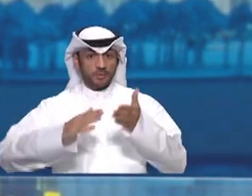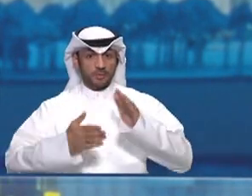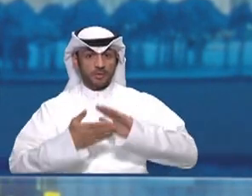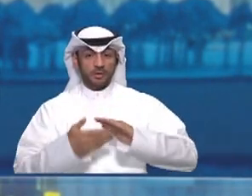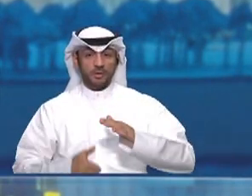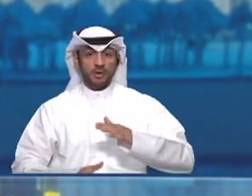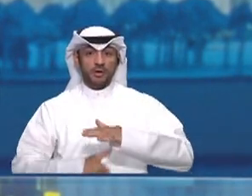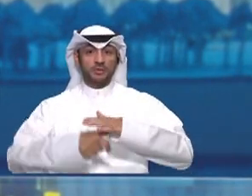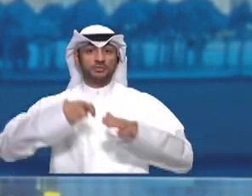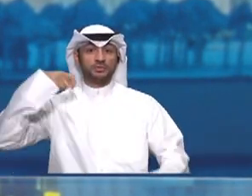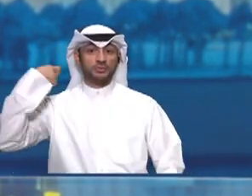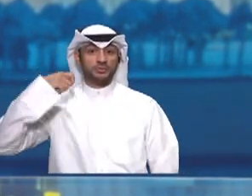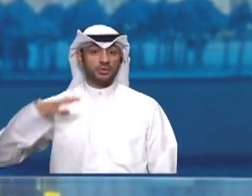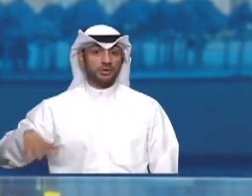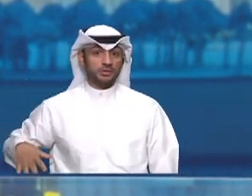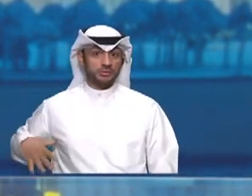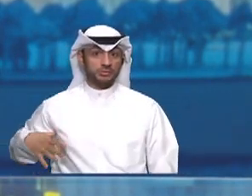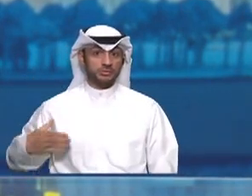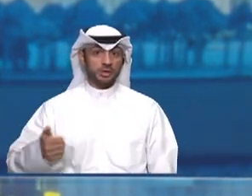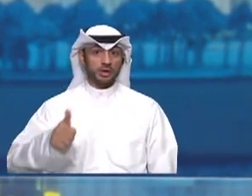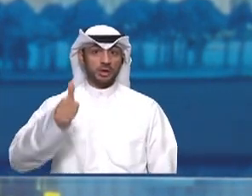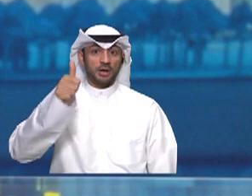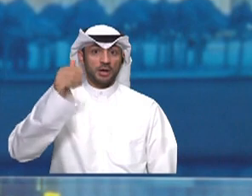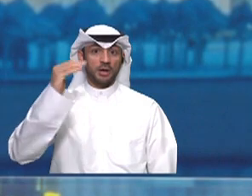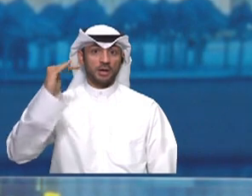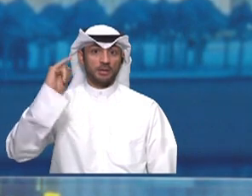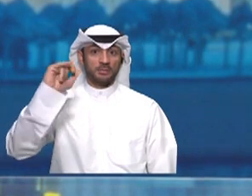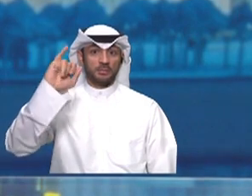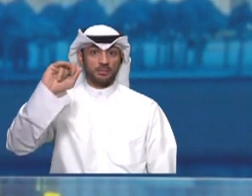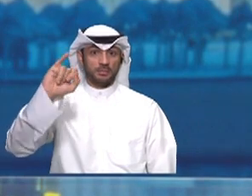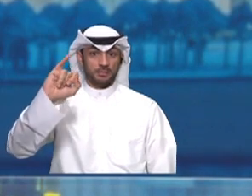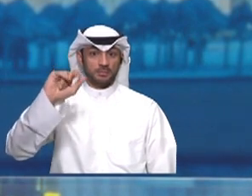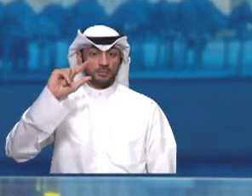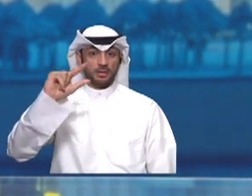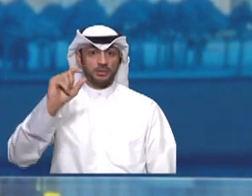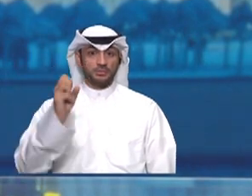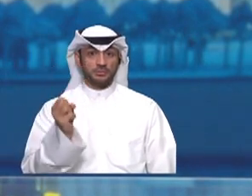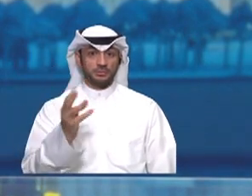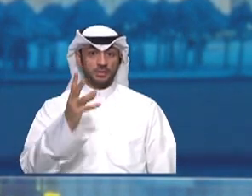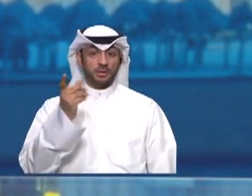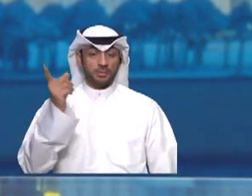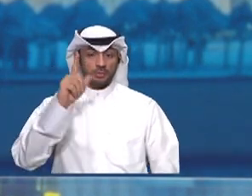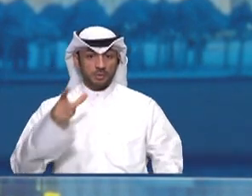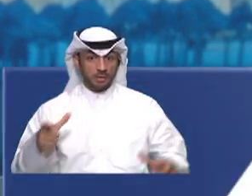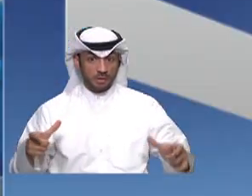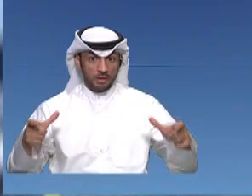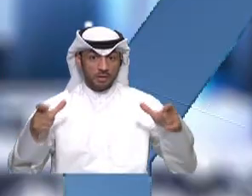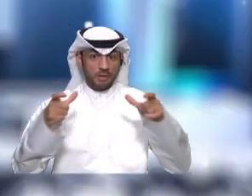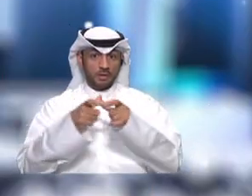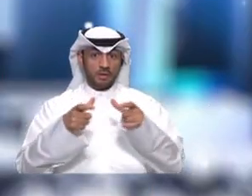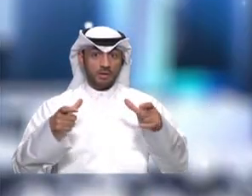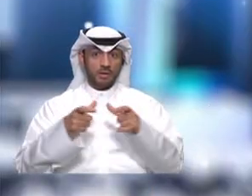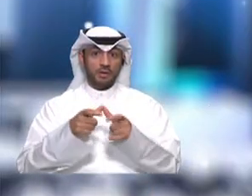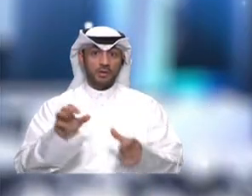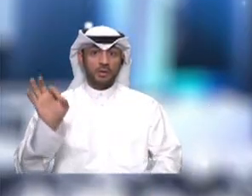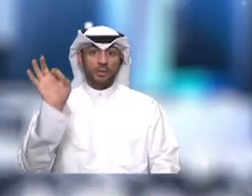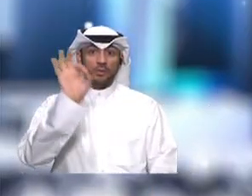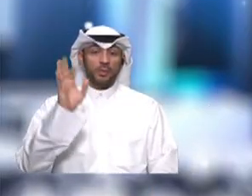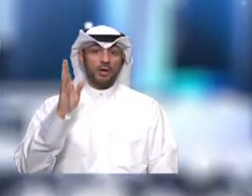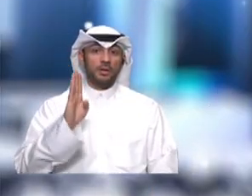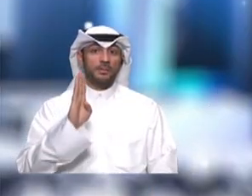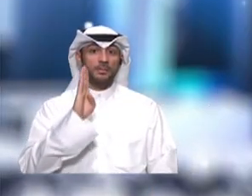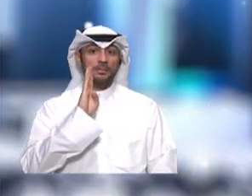الأحمد الصباح رئيس مجلس الوزراء، تعقد يوم غد الأربعاء في العاصمة البلجيكية بروكسل القمة